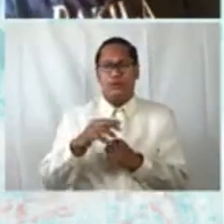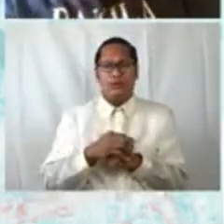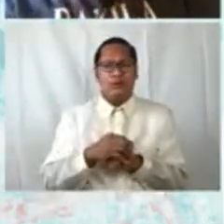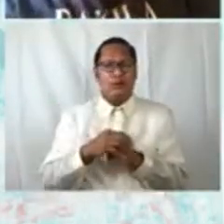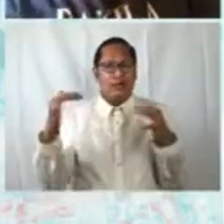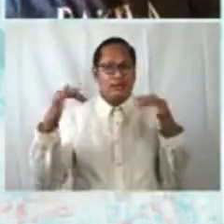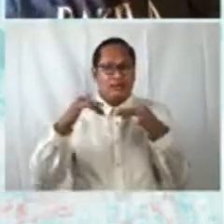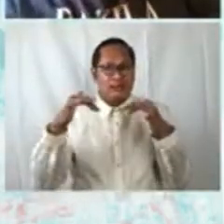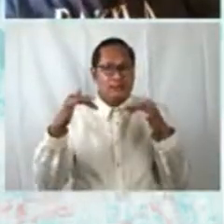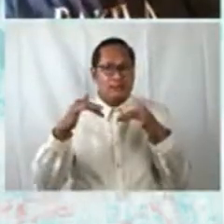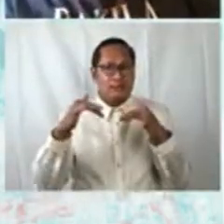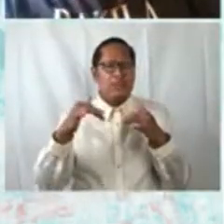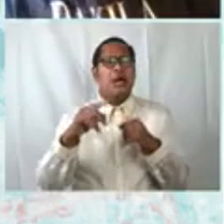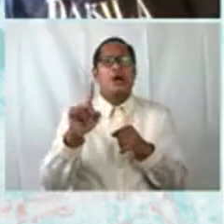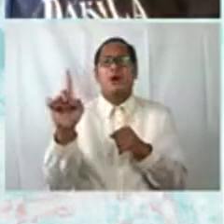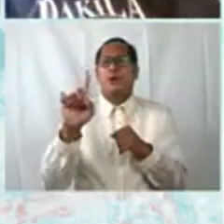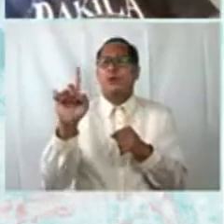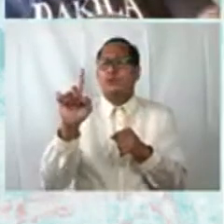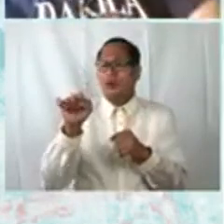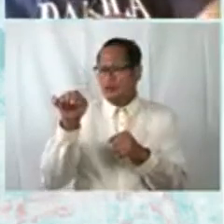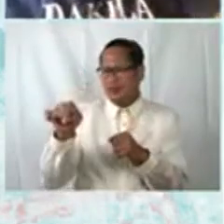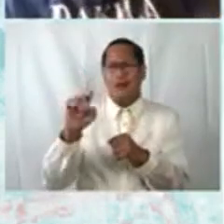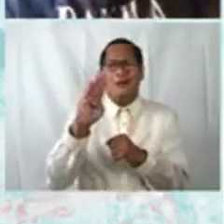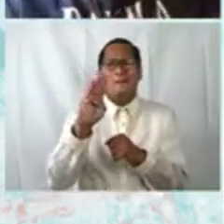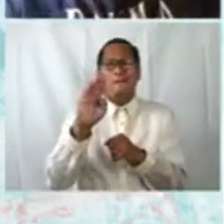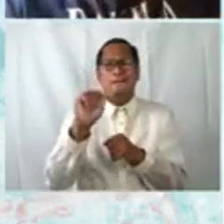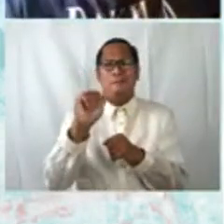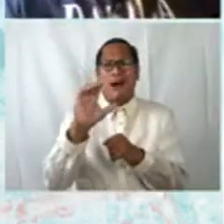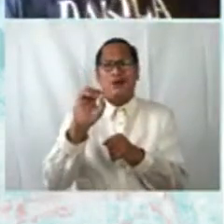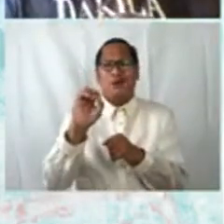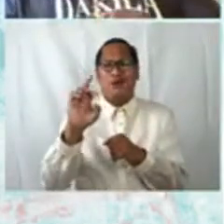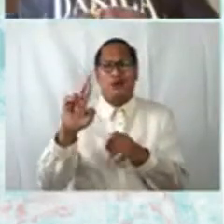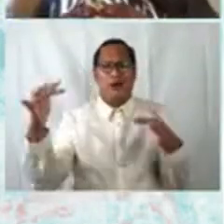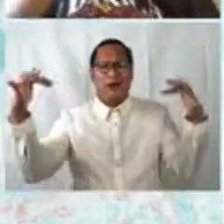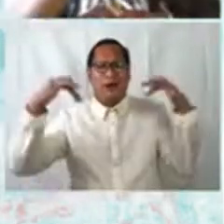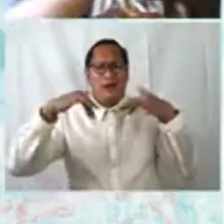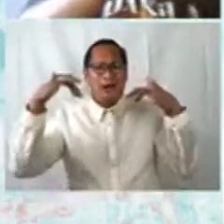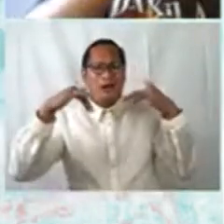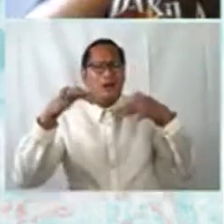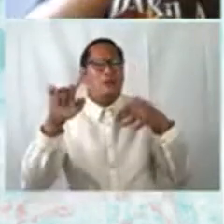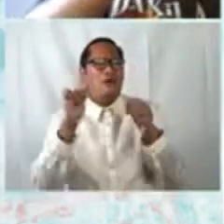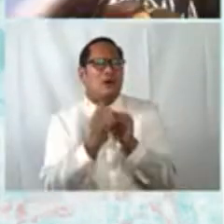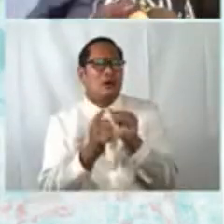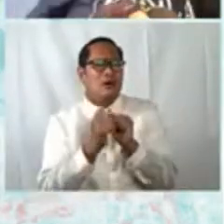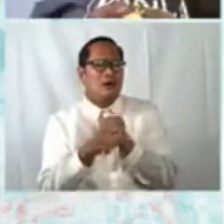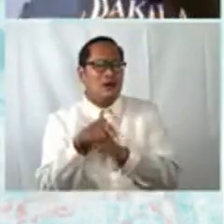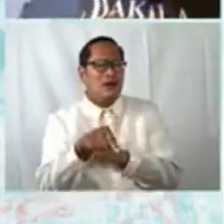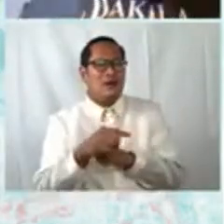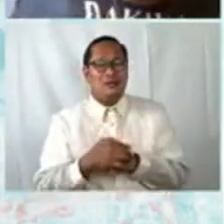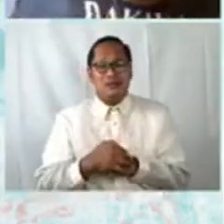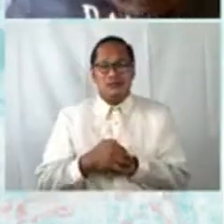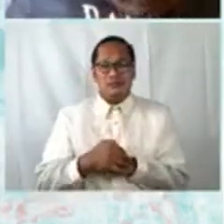Sir, what's that Pokemon? Ano yung Bacoor Assembly na yan? Okay.